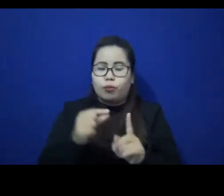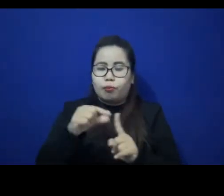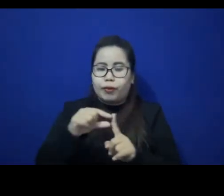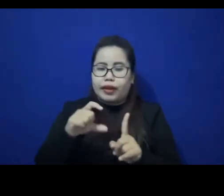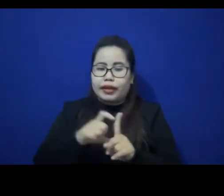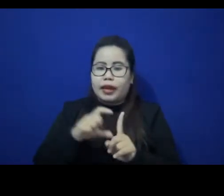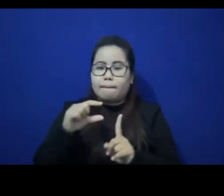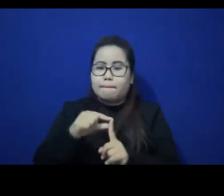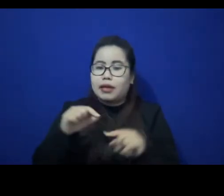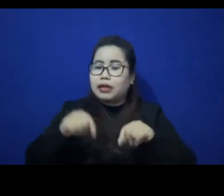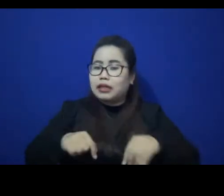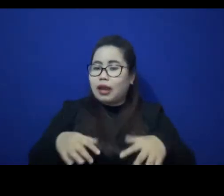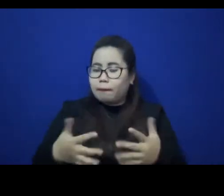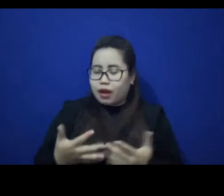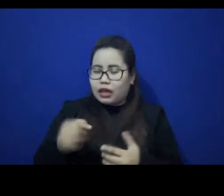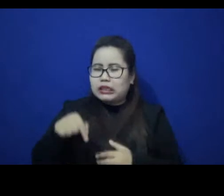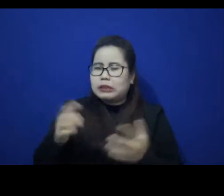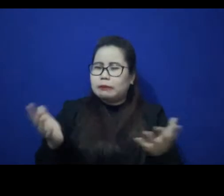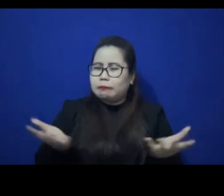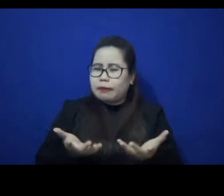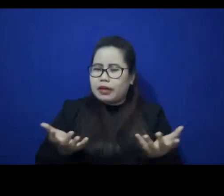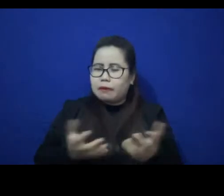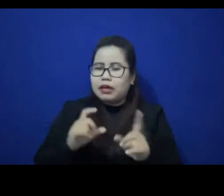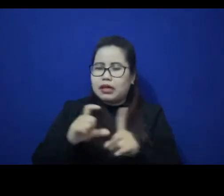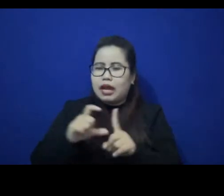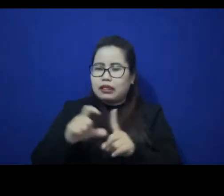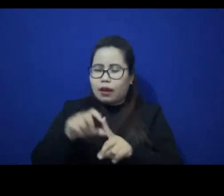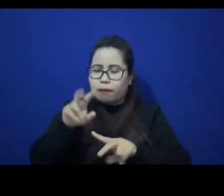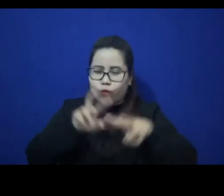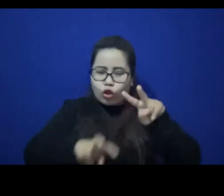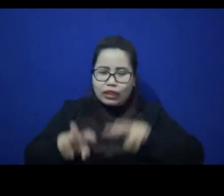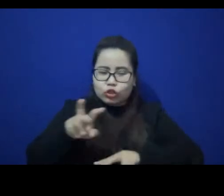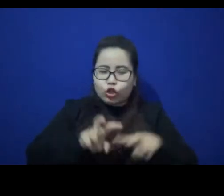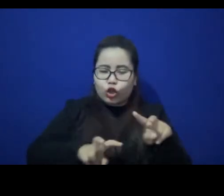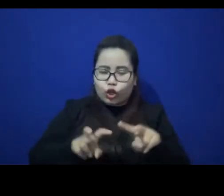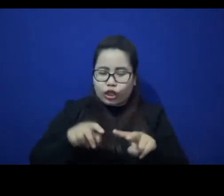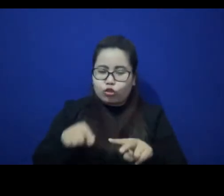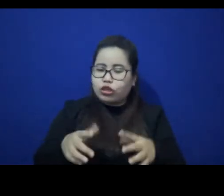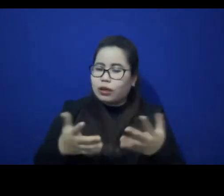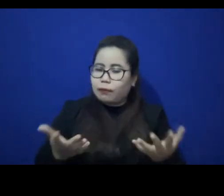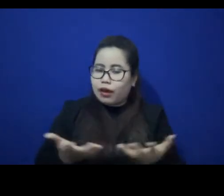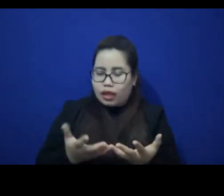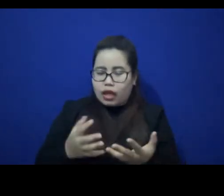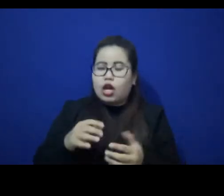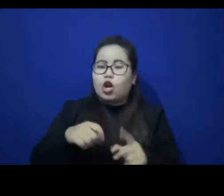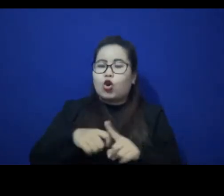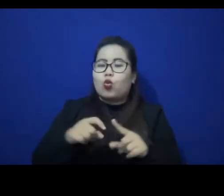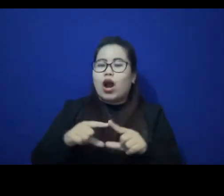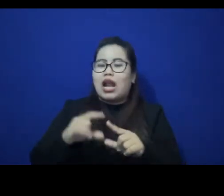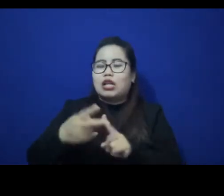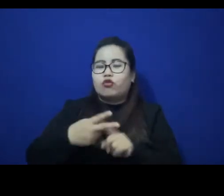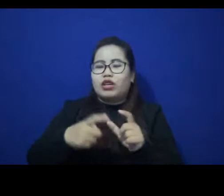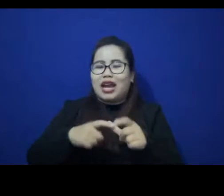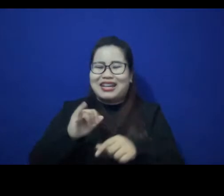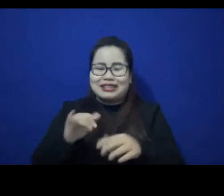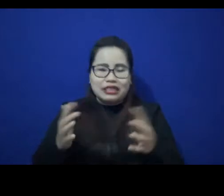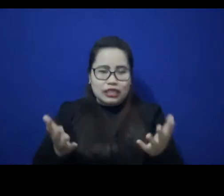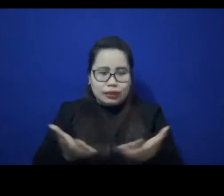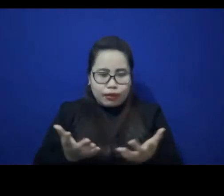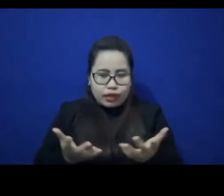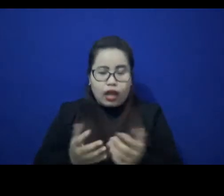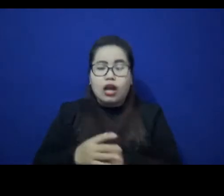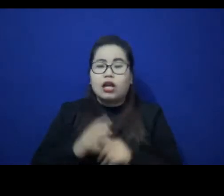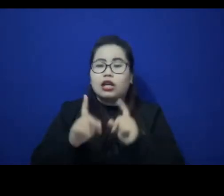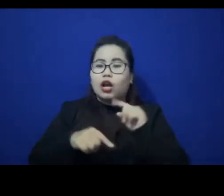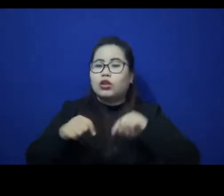yakni Bagaimana data protection officer situ sendiri kualifikasi iya-iya eh dan saat